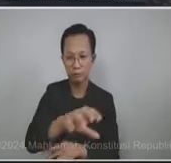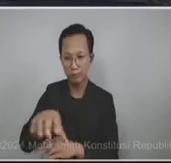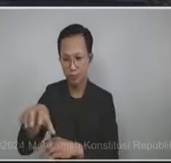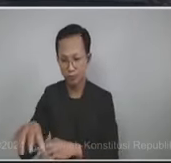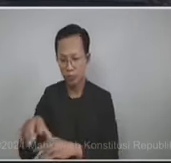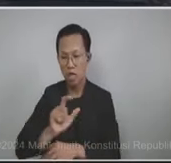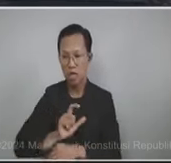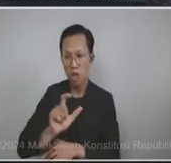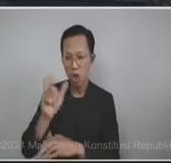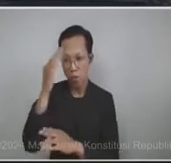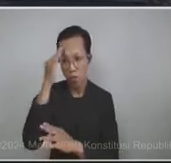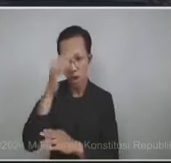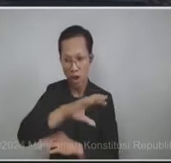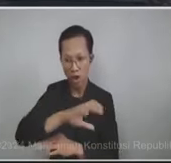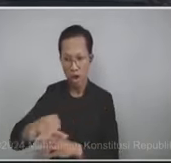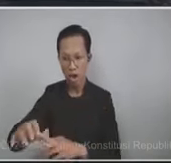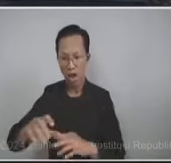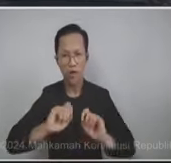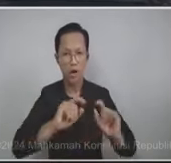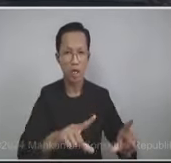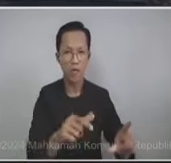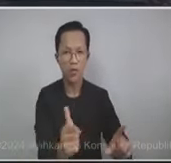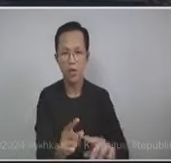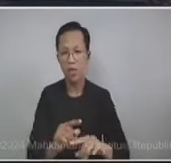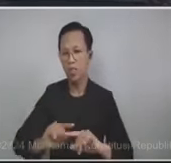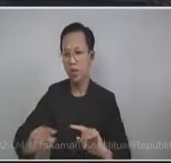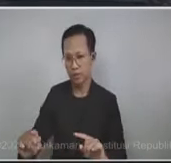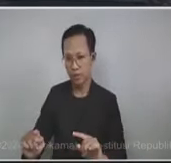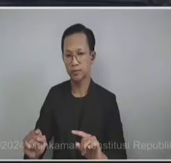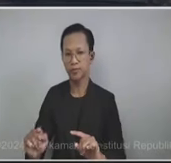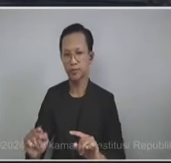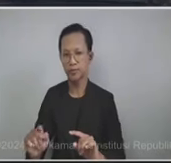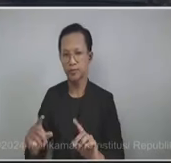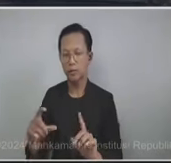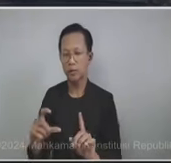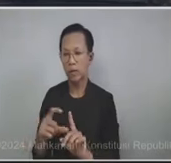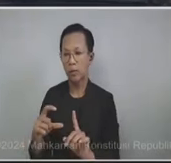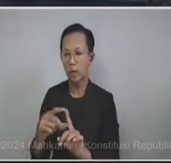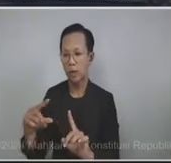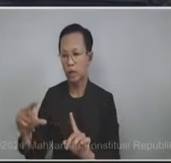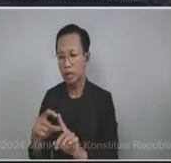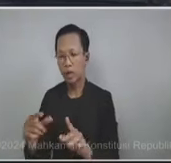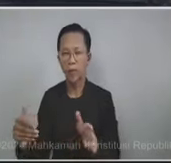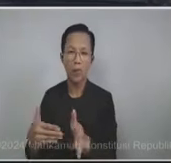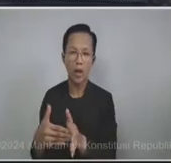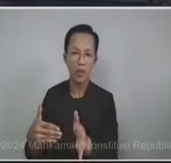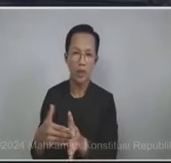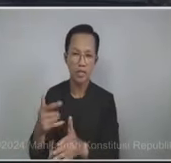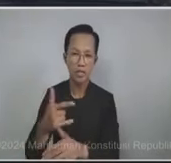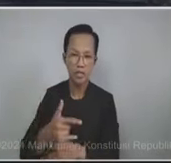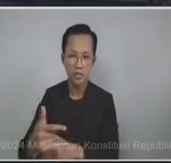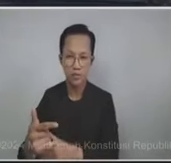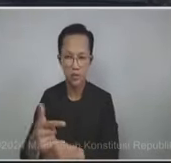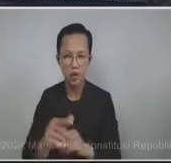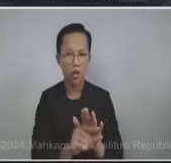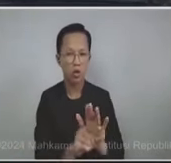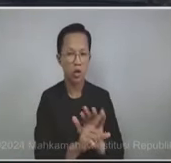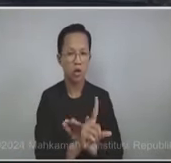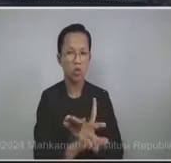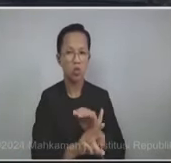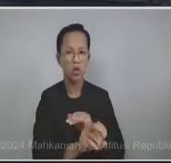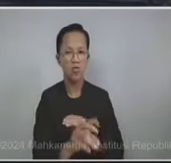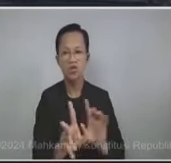daerah namun pembuk undang-undang telah ternyata tetap memberlakukan frase pembatasan tersebut bahkan sejak berlaku undang-undang 1 2015